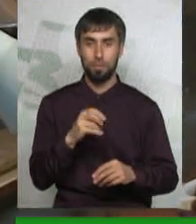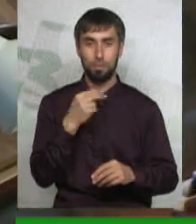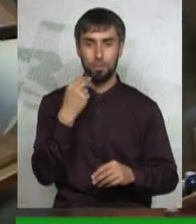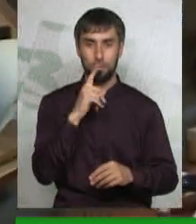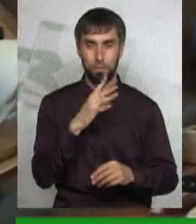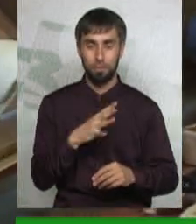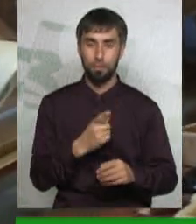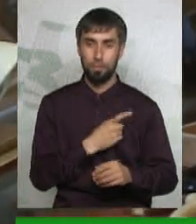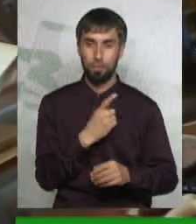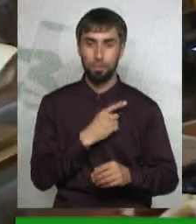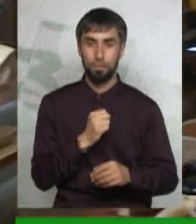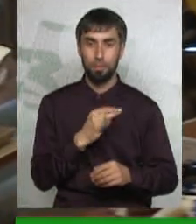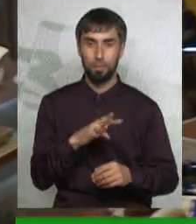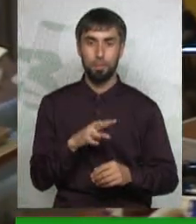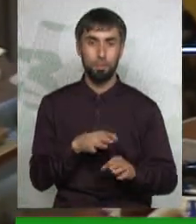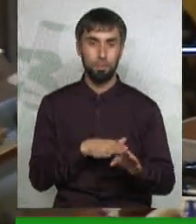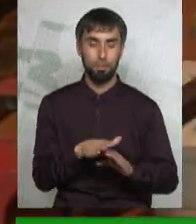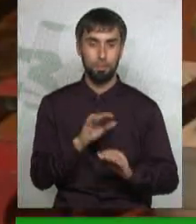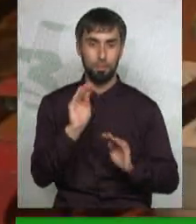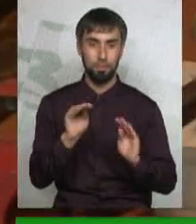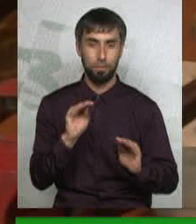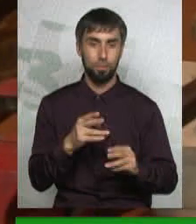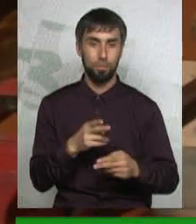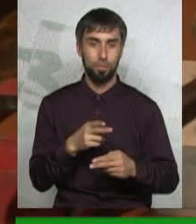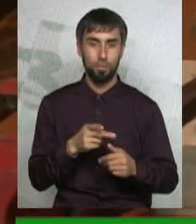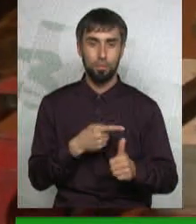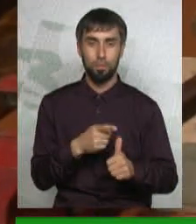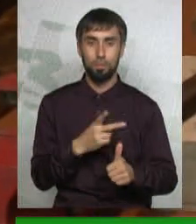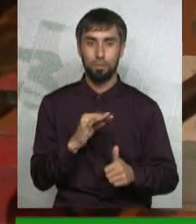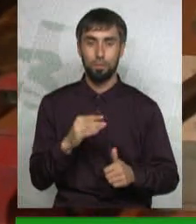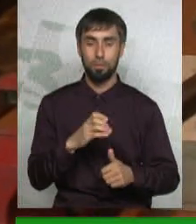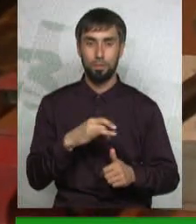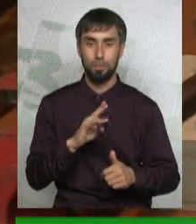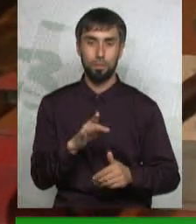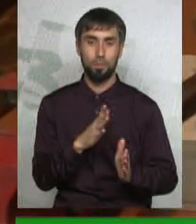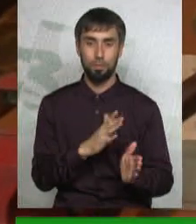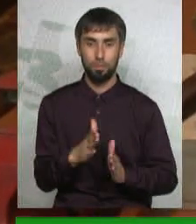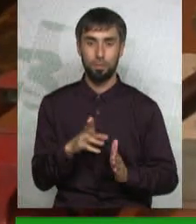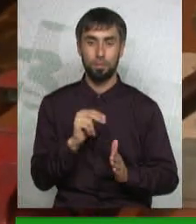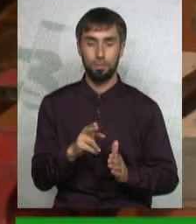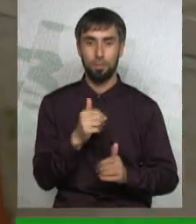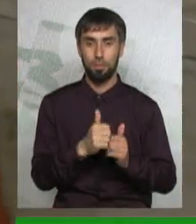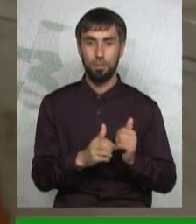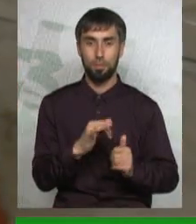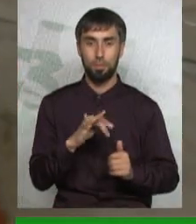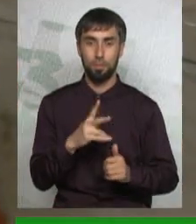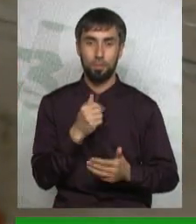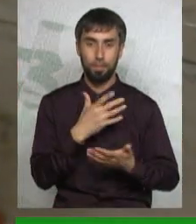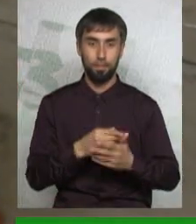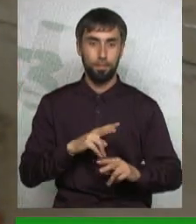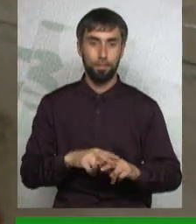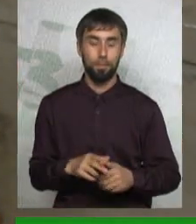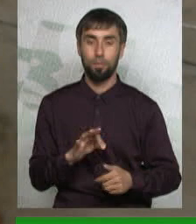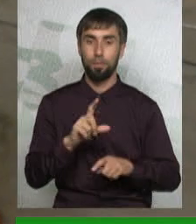неэффективно. Мастерская Акрамана буквально усыпана ножами и стамесками. Все упорядочено, каждый инструмент на своем месте.